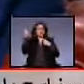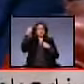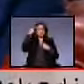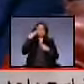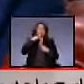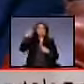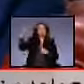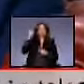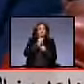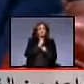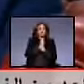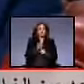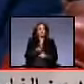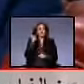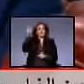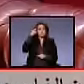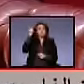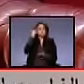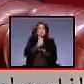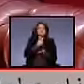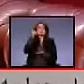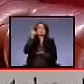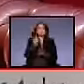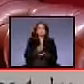لما يجي لك دور زي ده مثلا؟